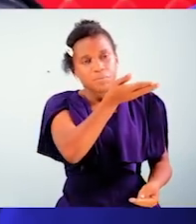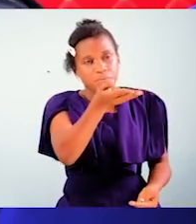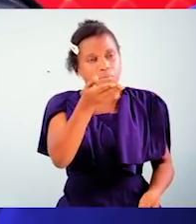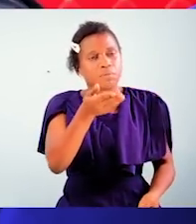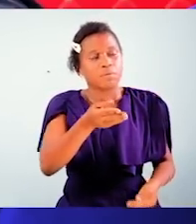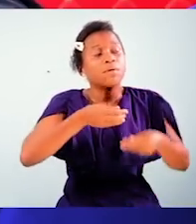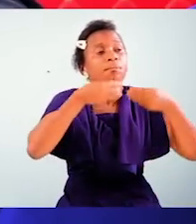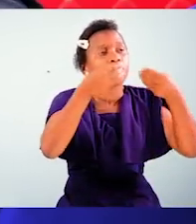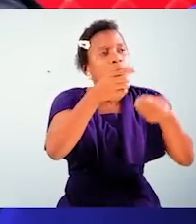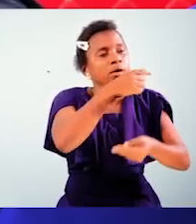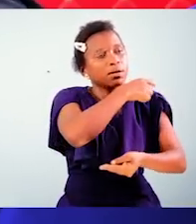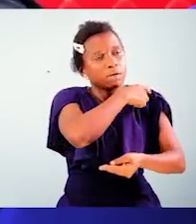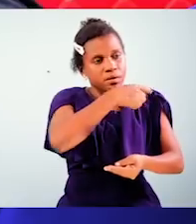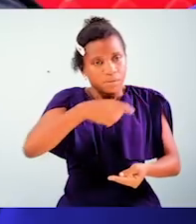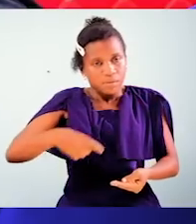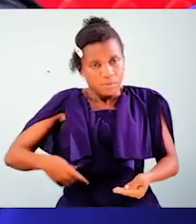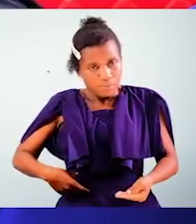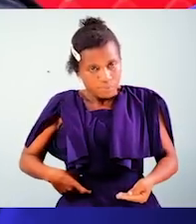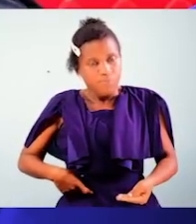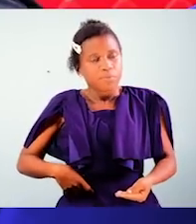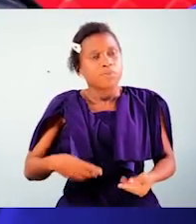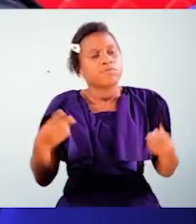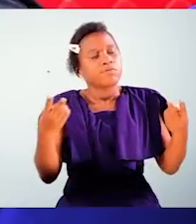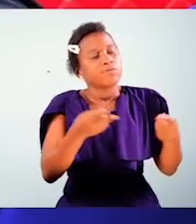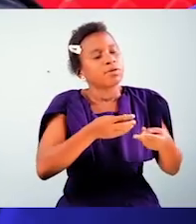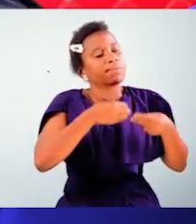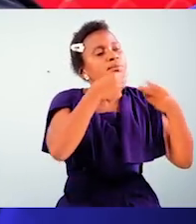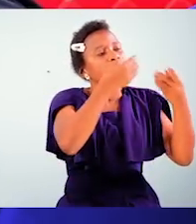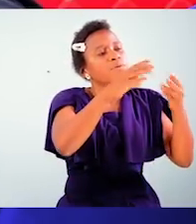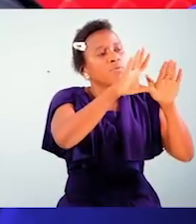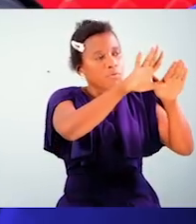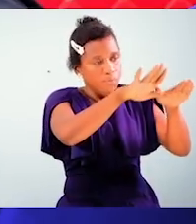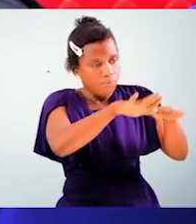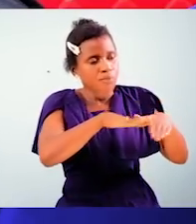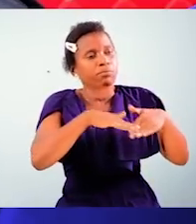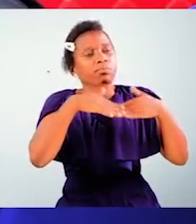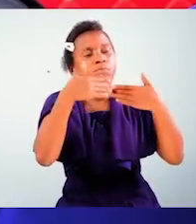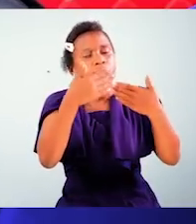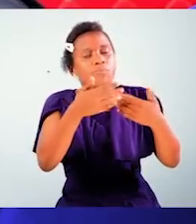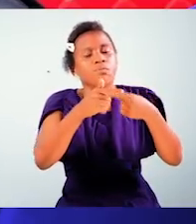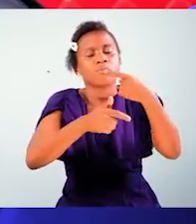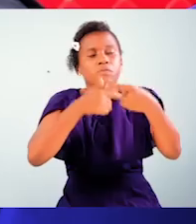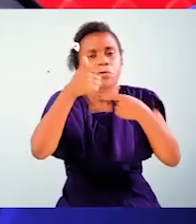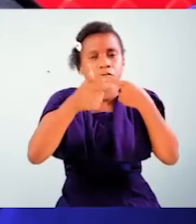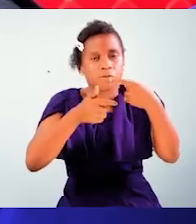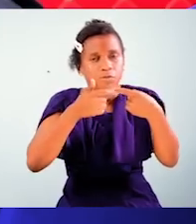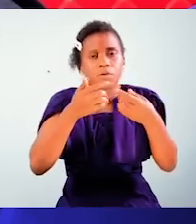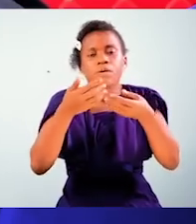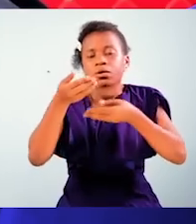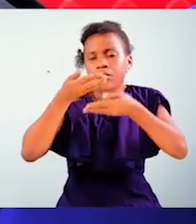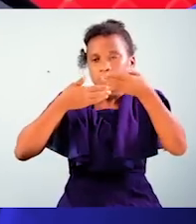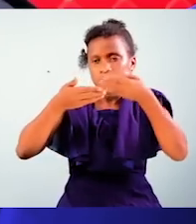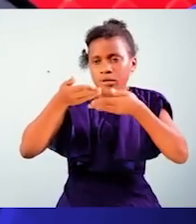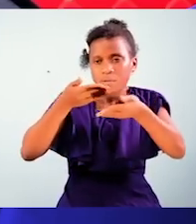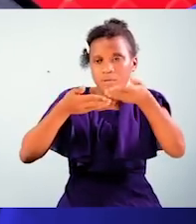aliyemteua rais na kisha kupelekwa bungeni kwa ajili ya bunge kuendelea kuijadili. Kwa sababu